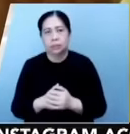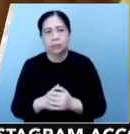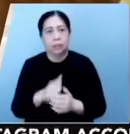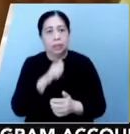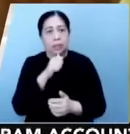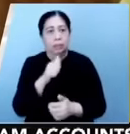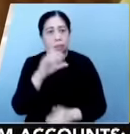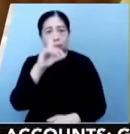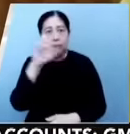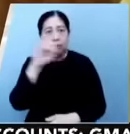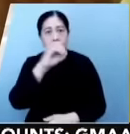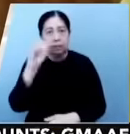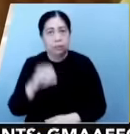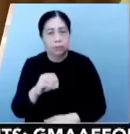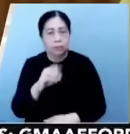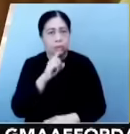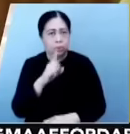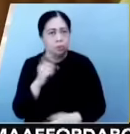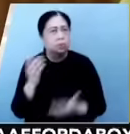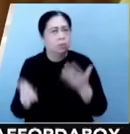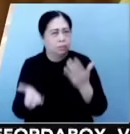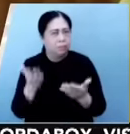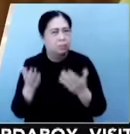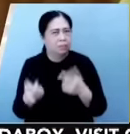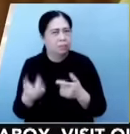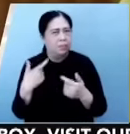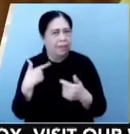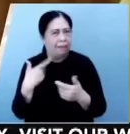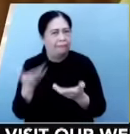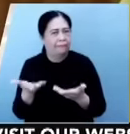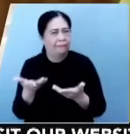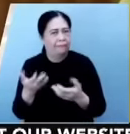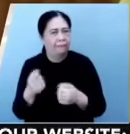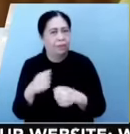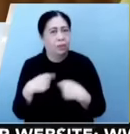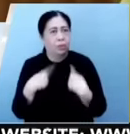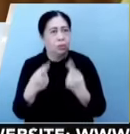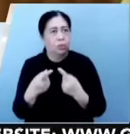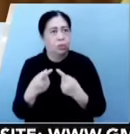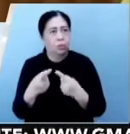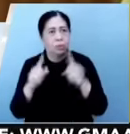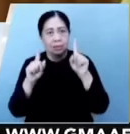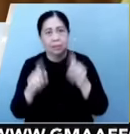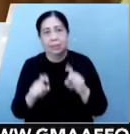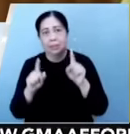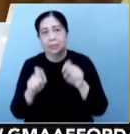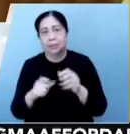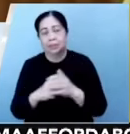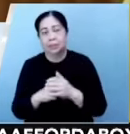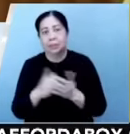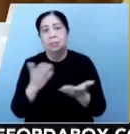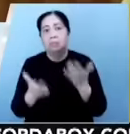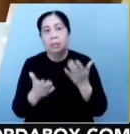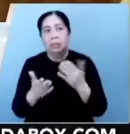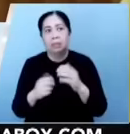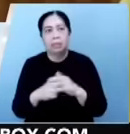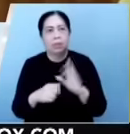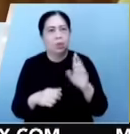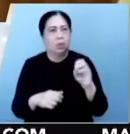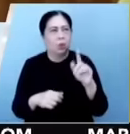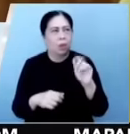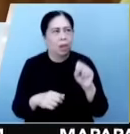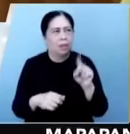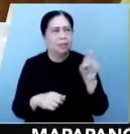100% confirmed but it's gearing towards that direction that during the pilot testing, probably in Rojas or somewhere,